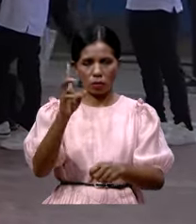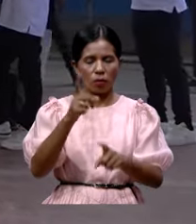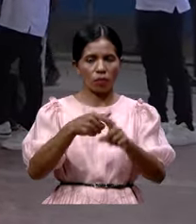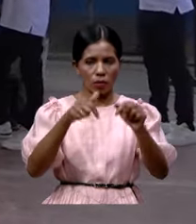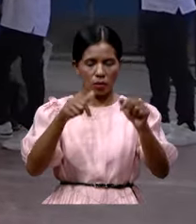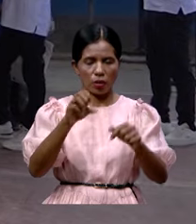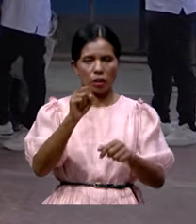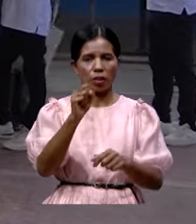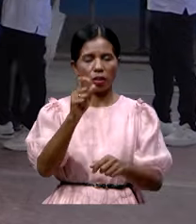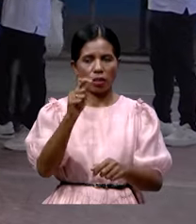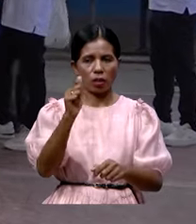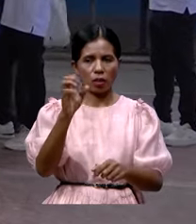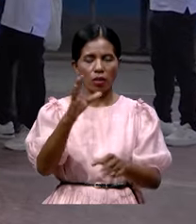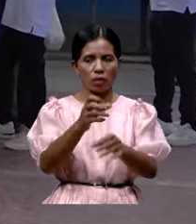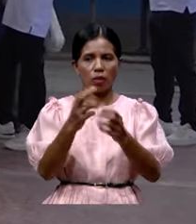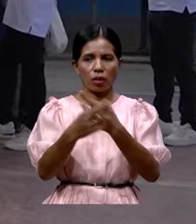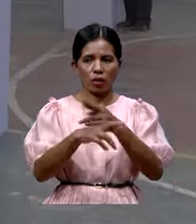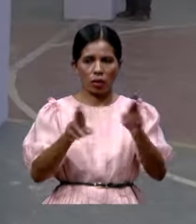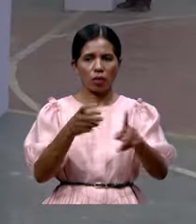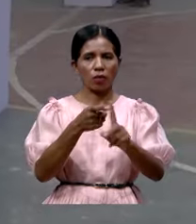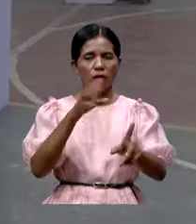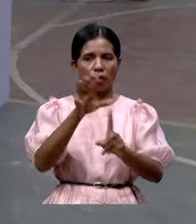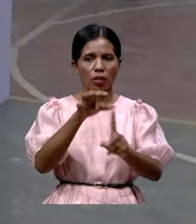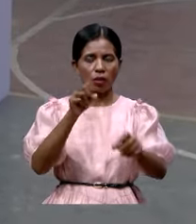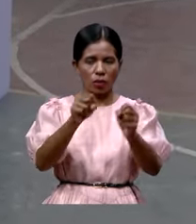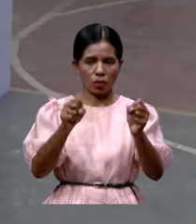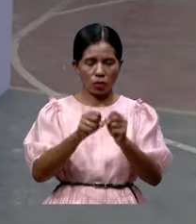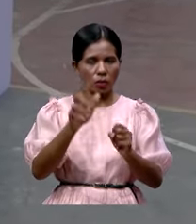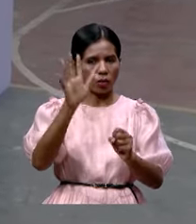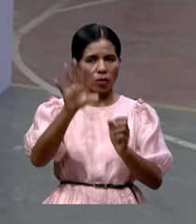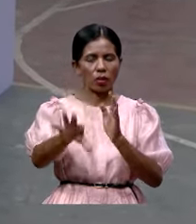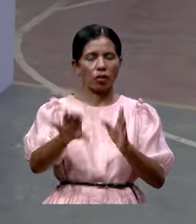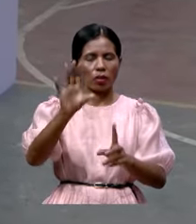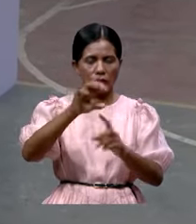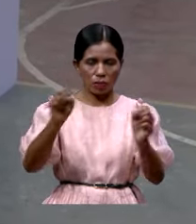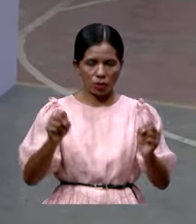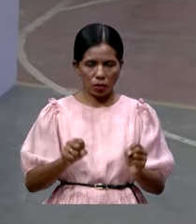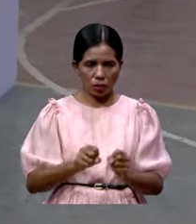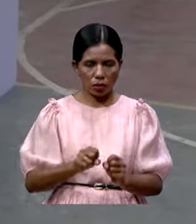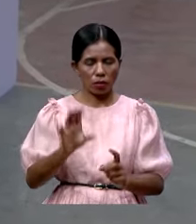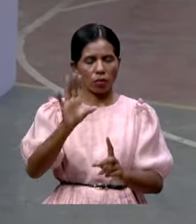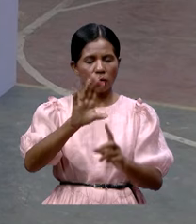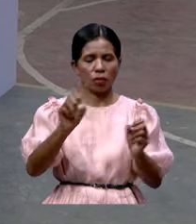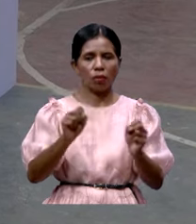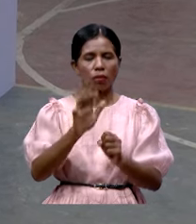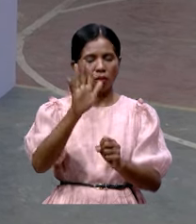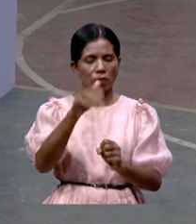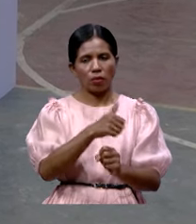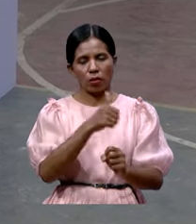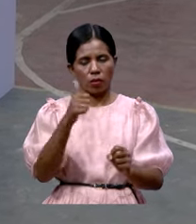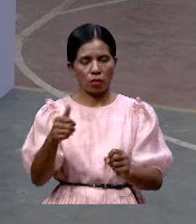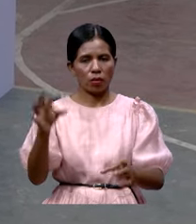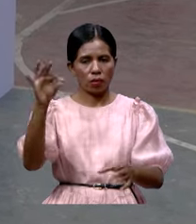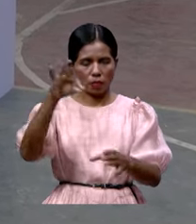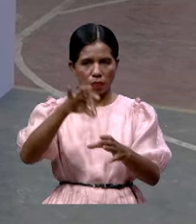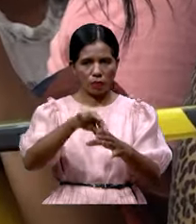STR Rekolyona husi base resultat husi lisang ne suku lima hetangona sef suku elaitu no lima seluk se avans sa basi guna volta.